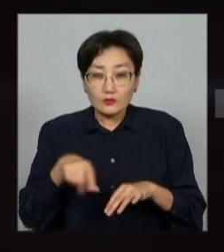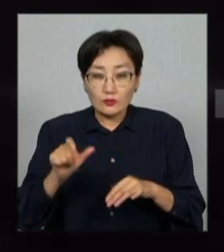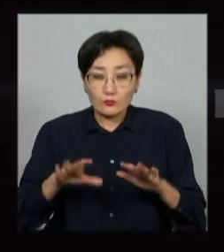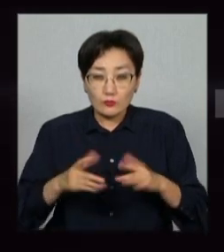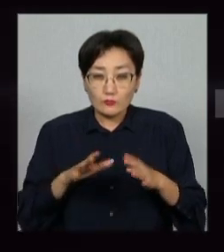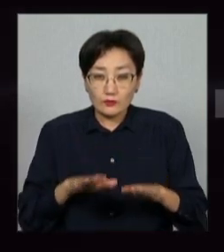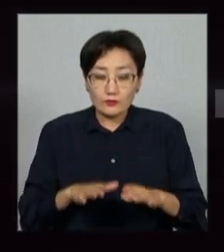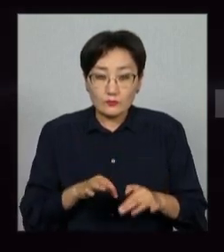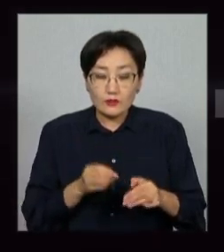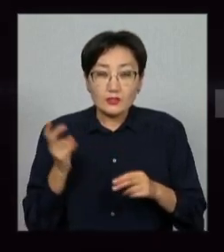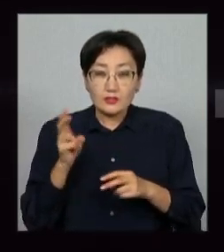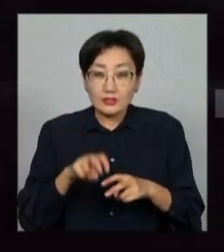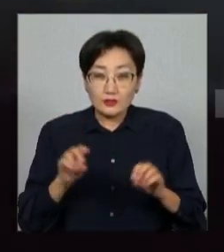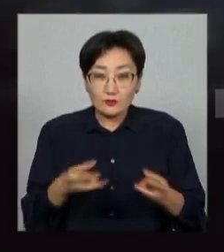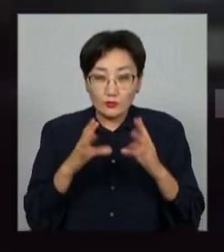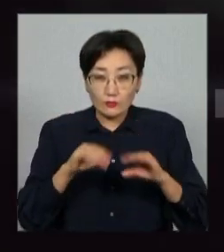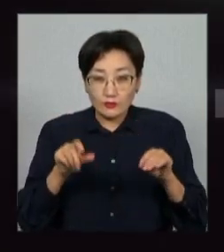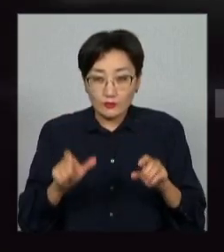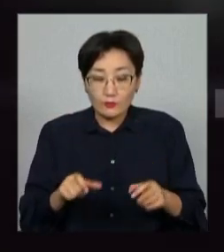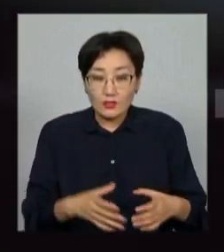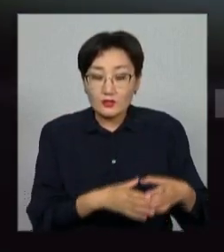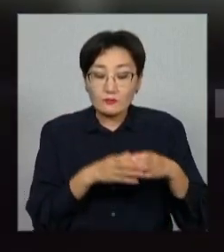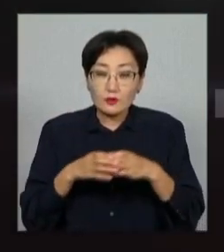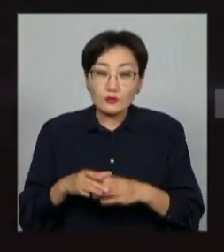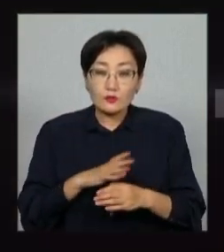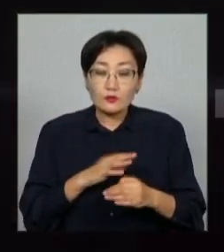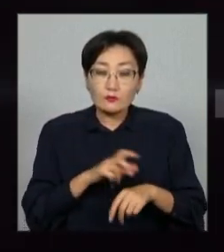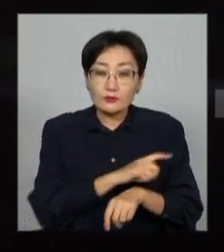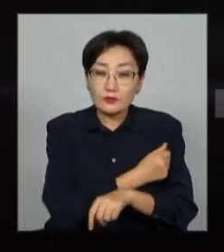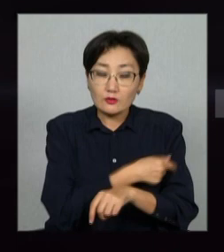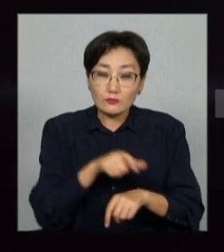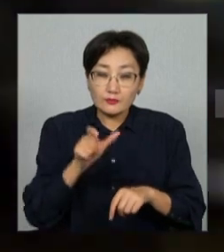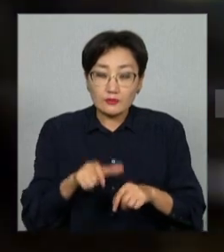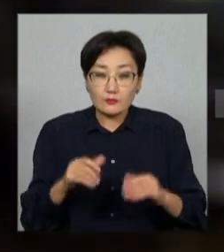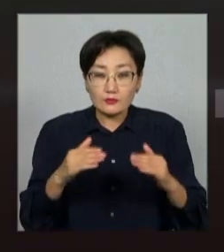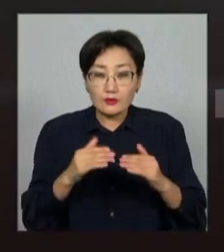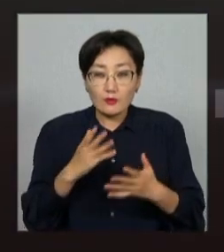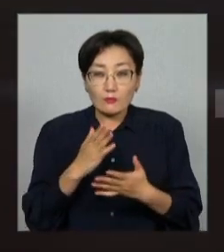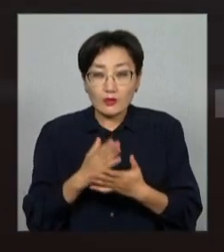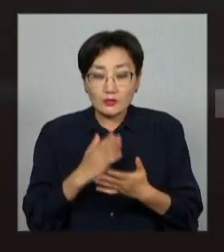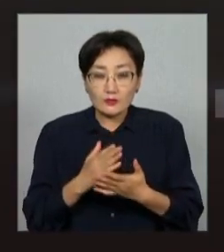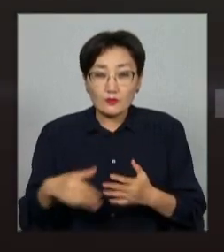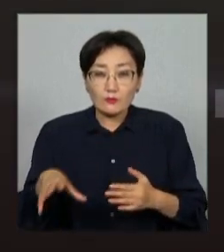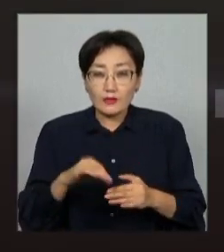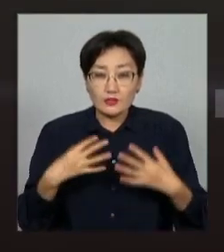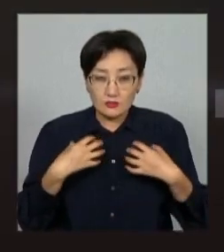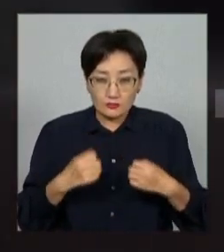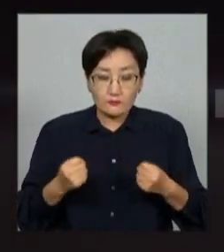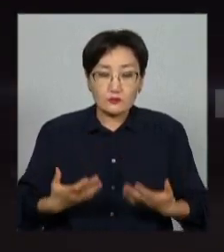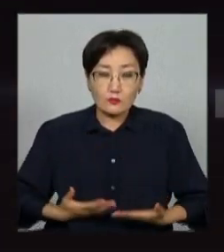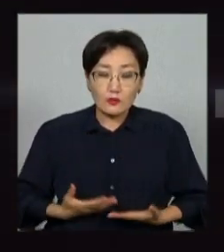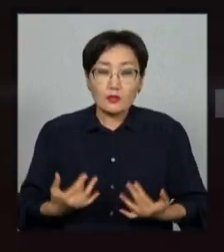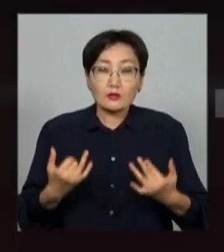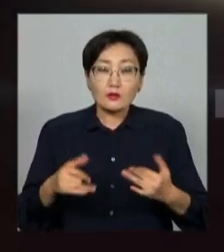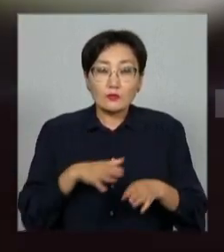оқиға орнына жеткен өрт сөндірушілер аман есен сыртқа алып шықты. Дәрігерлердің айтуынша ғимаратта болғандардың барлығы дін аман. Қазір